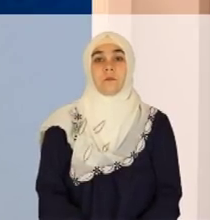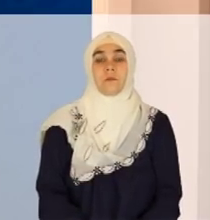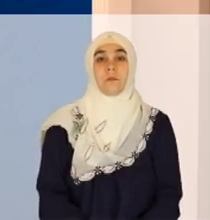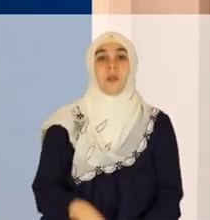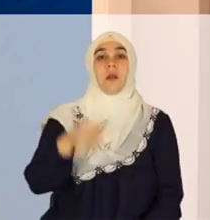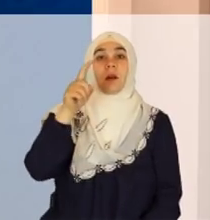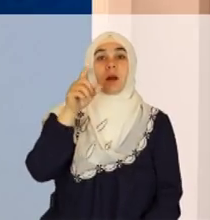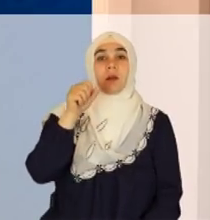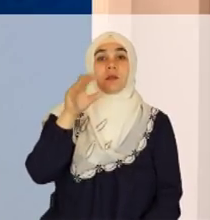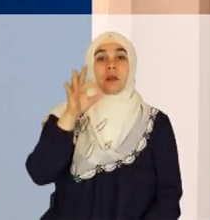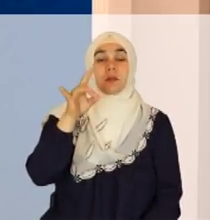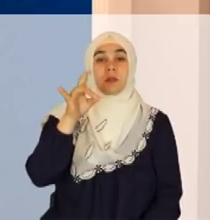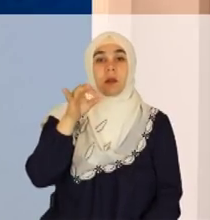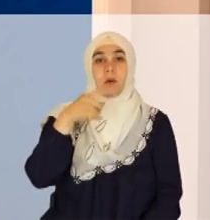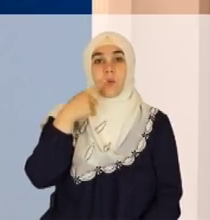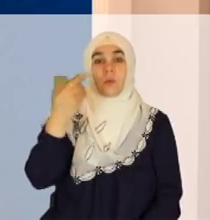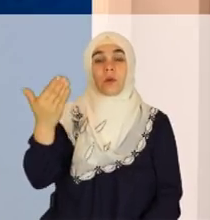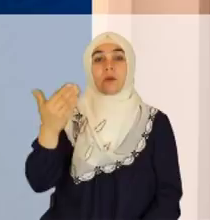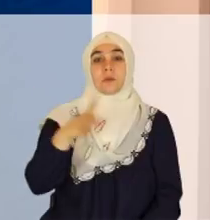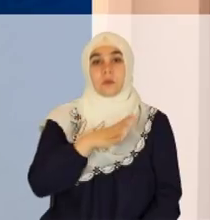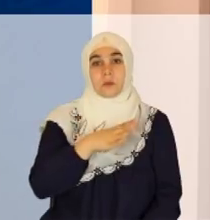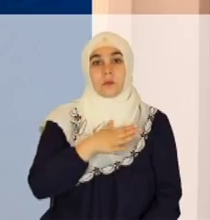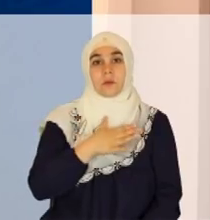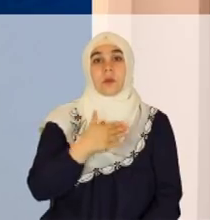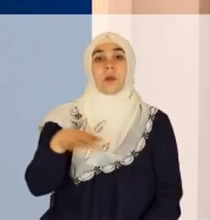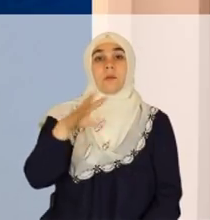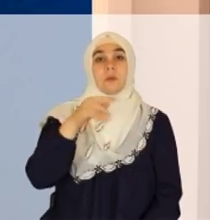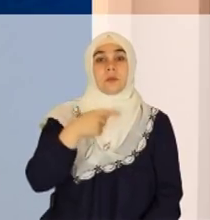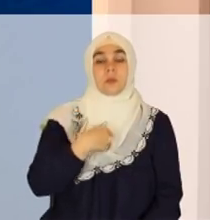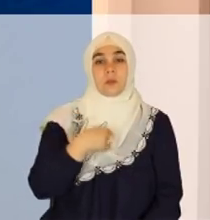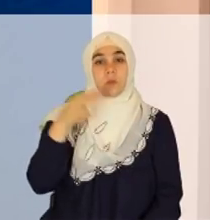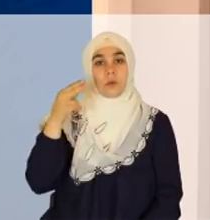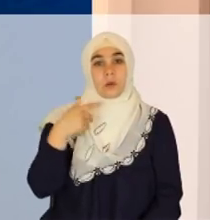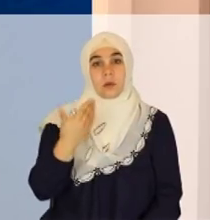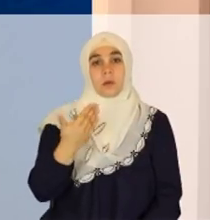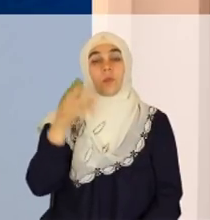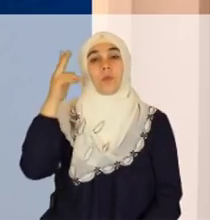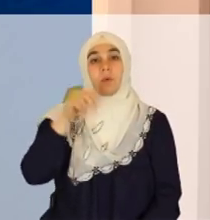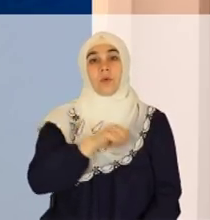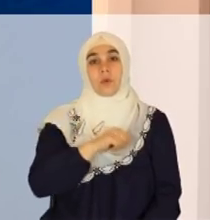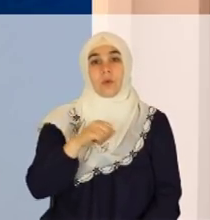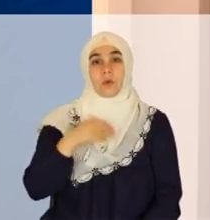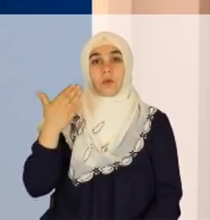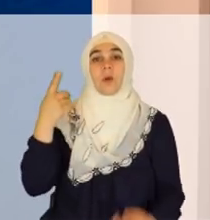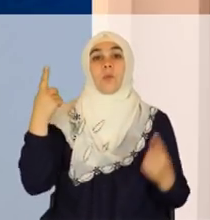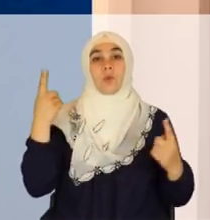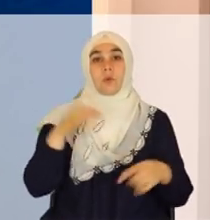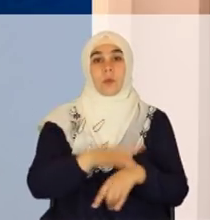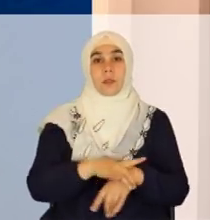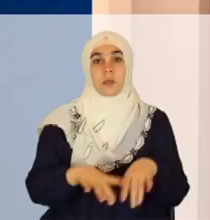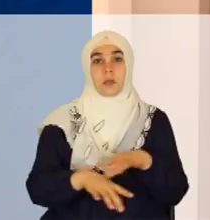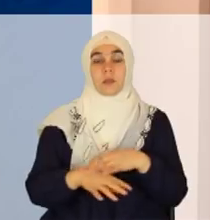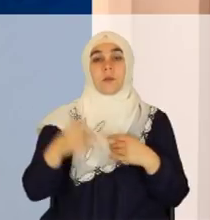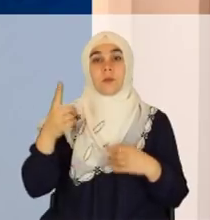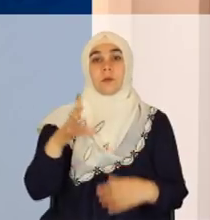Xizr alayhissalom, Xizr alayhissalom bizni nutqimiz bo'yicha Allohni ulug' bandalaridan